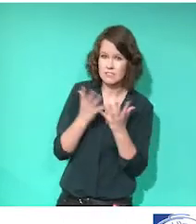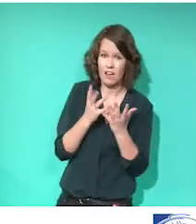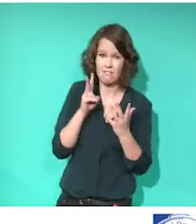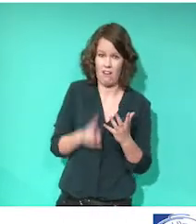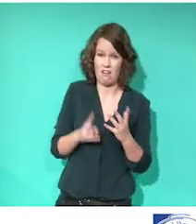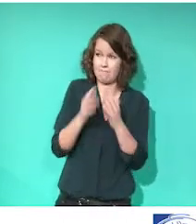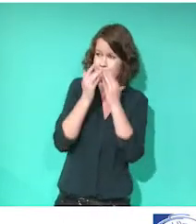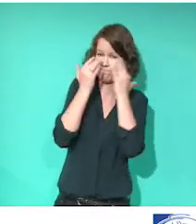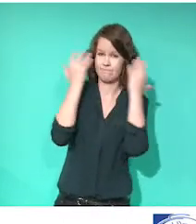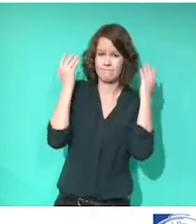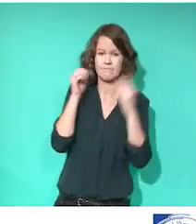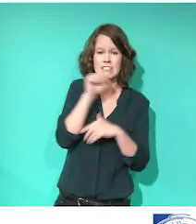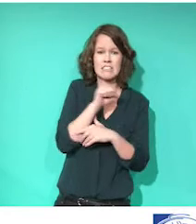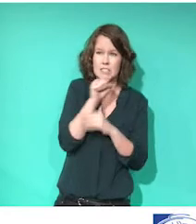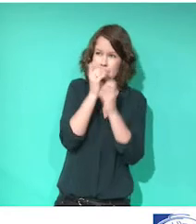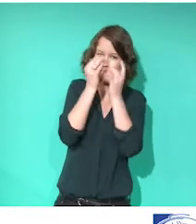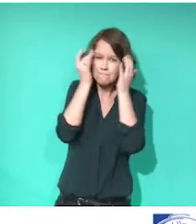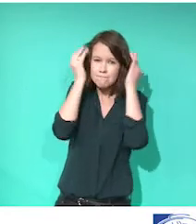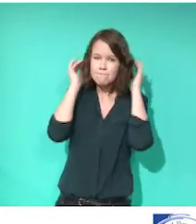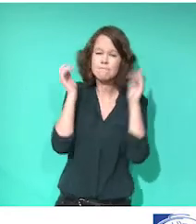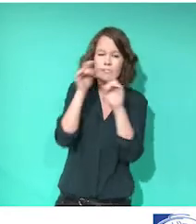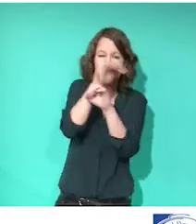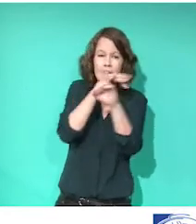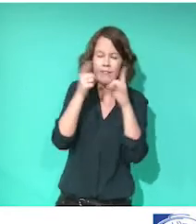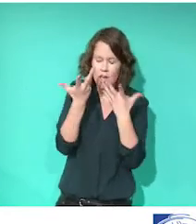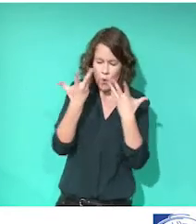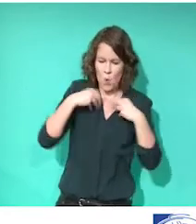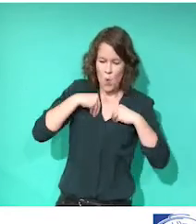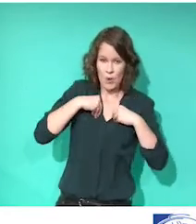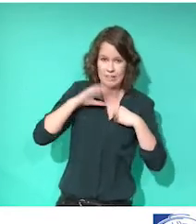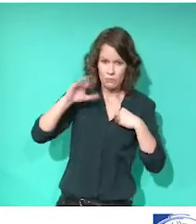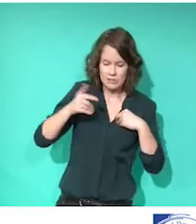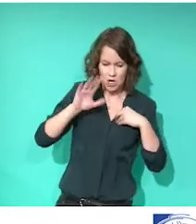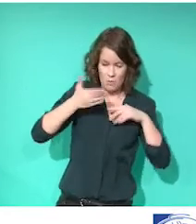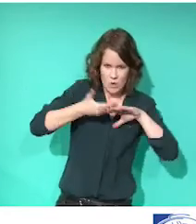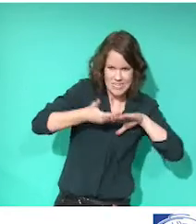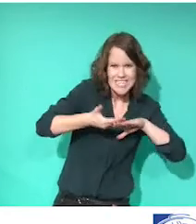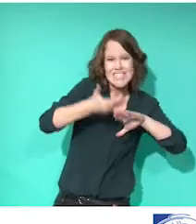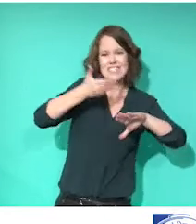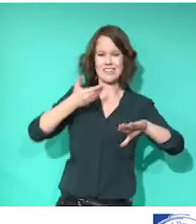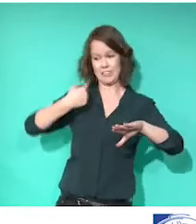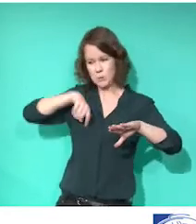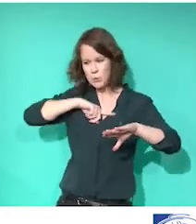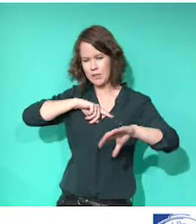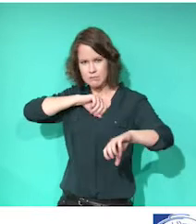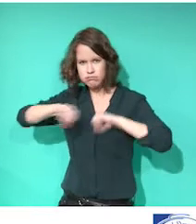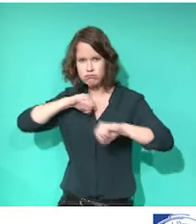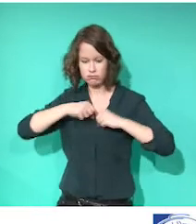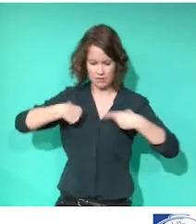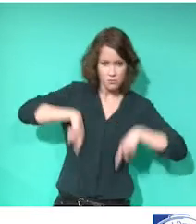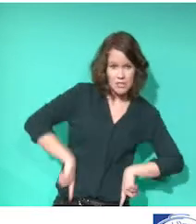dans l'inconscient partagé, que seule la mobilisation conjointe des pouvoirs publics et de la société civile peut